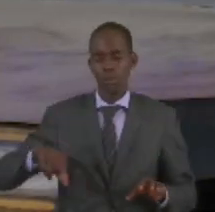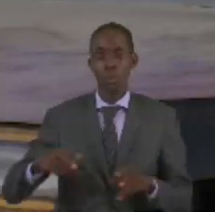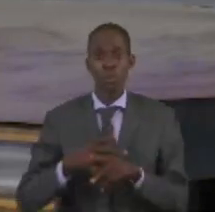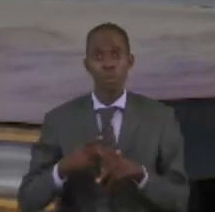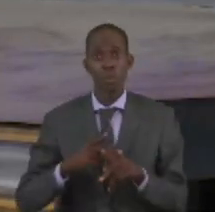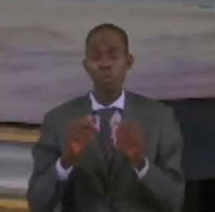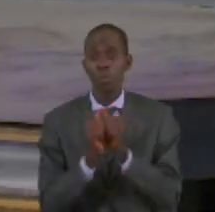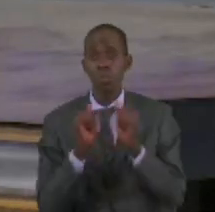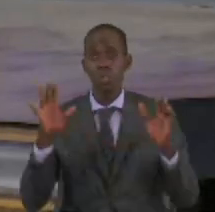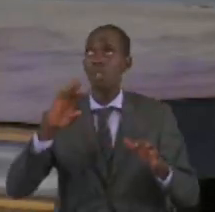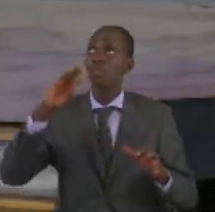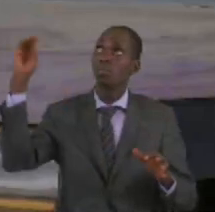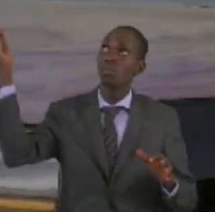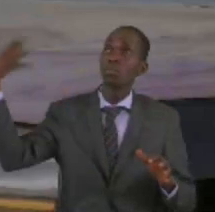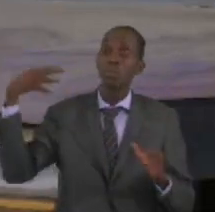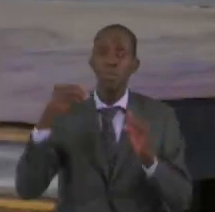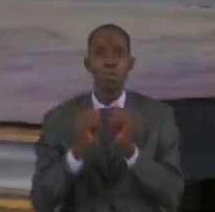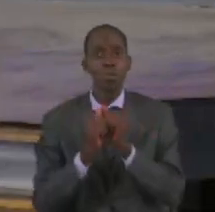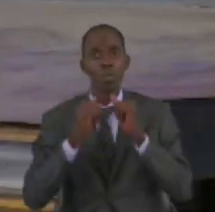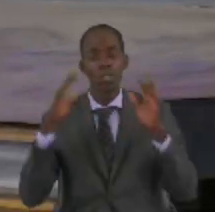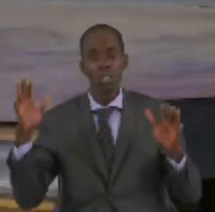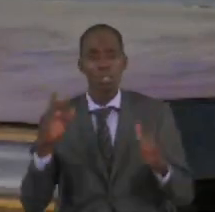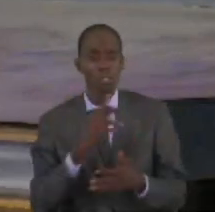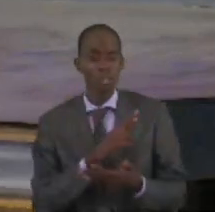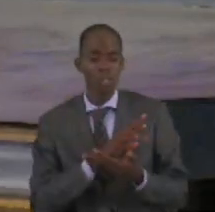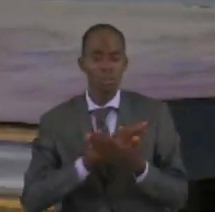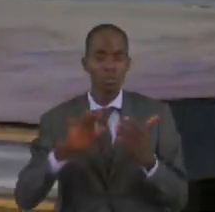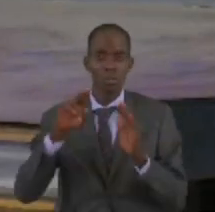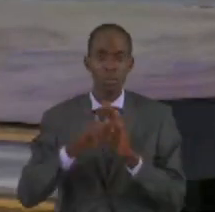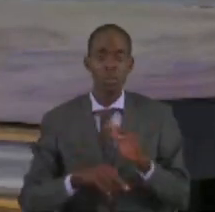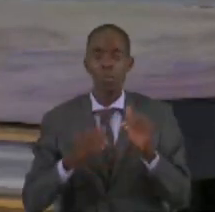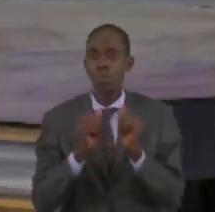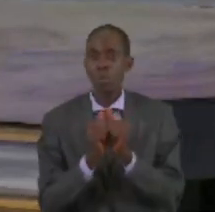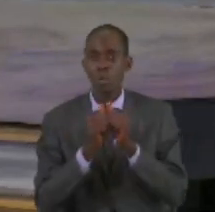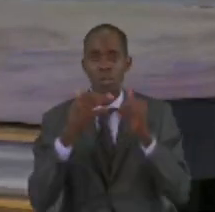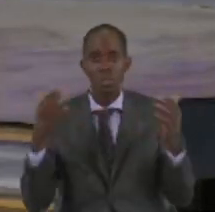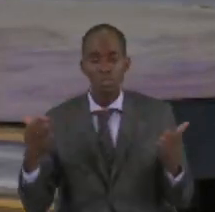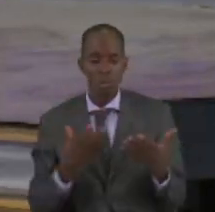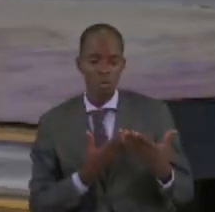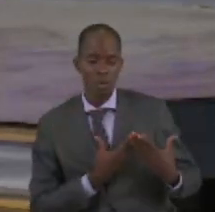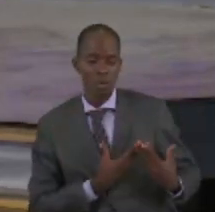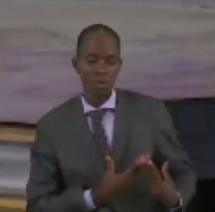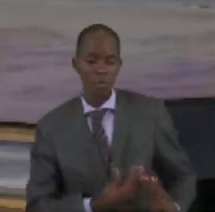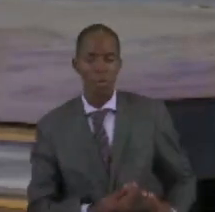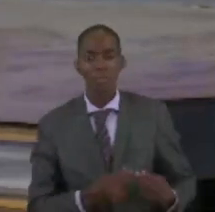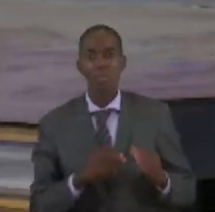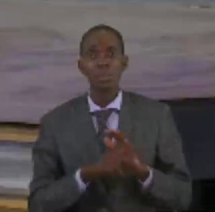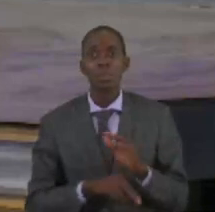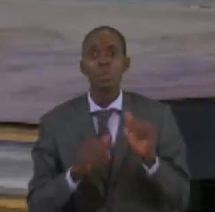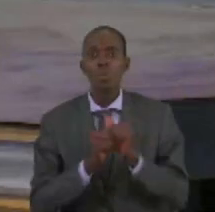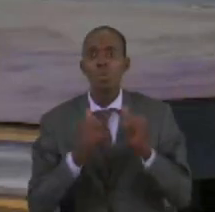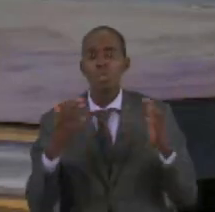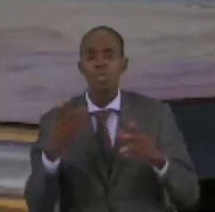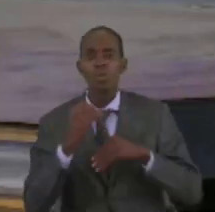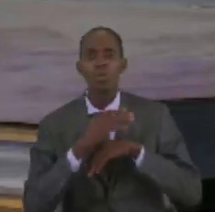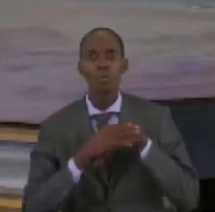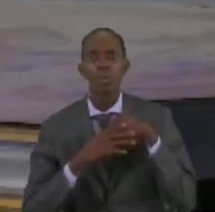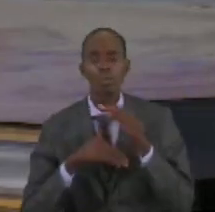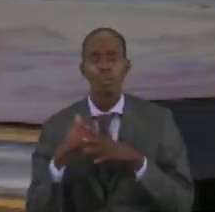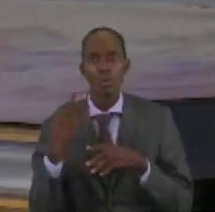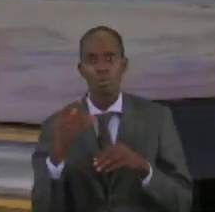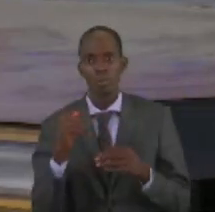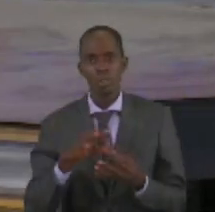La religion sans la grâce, sans la justice, sans la tendresse, sans